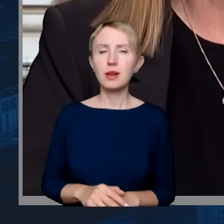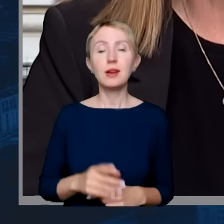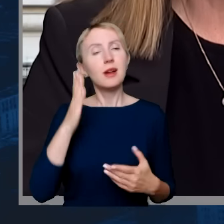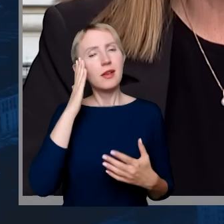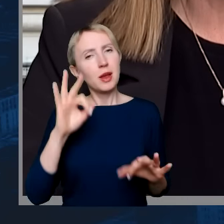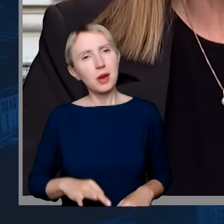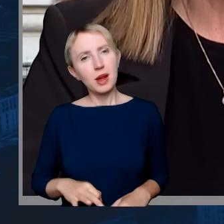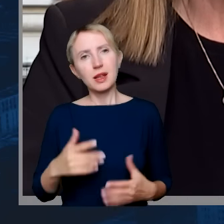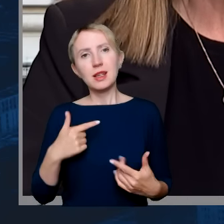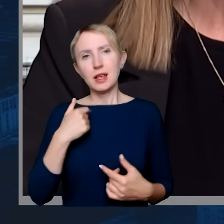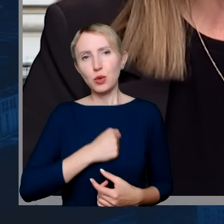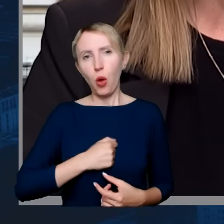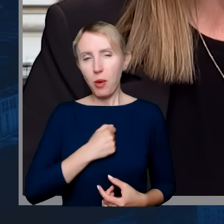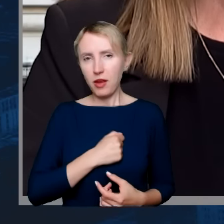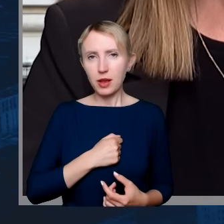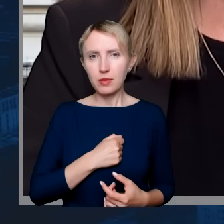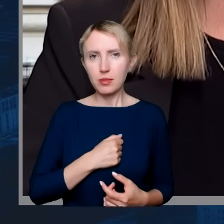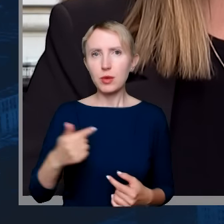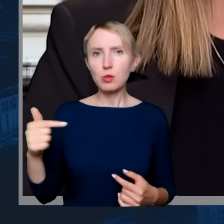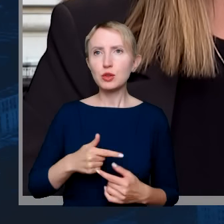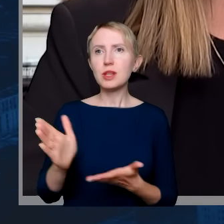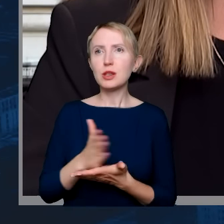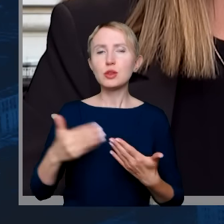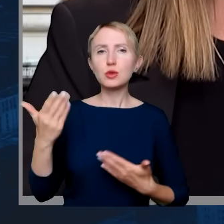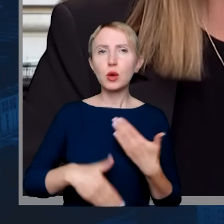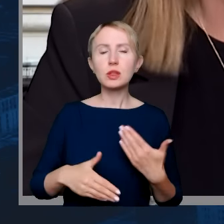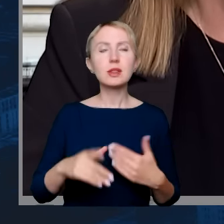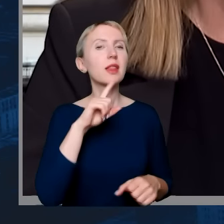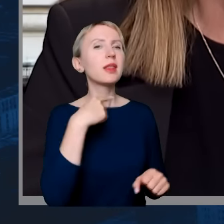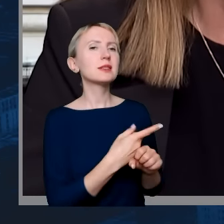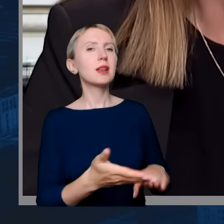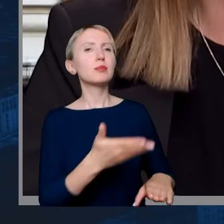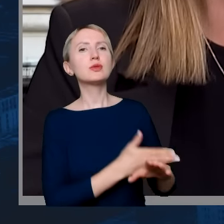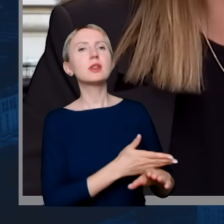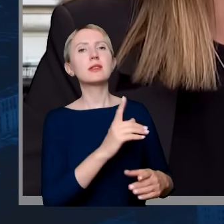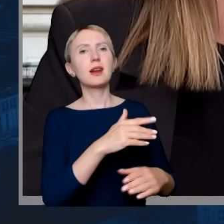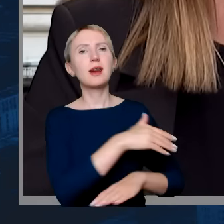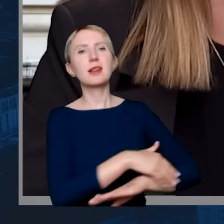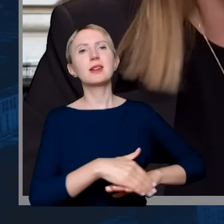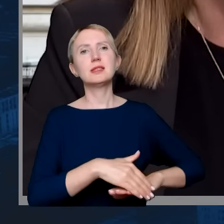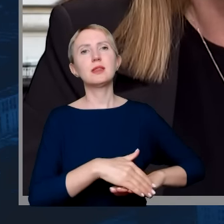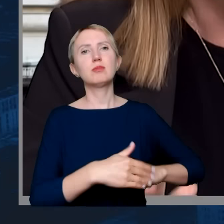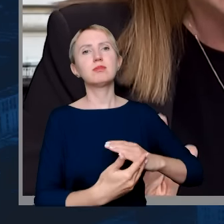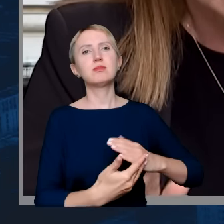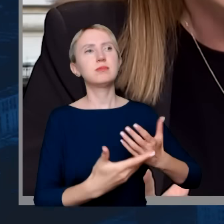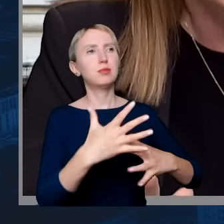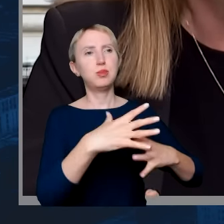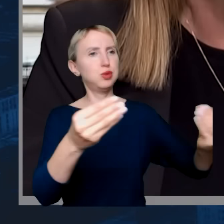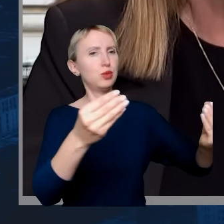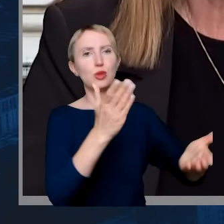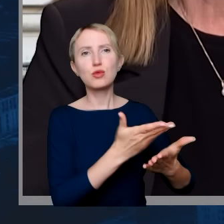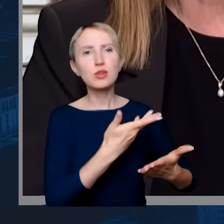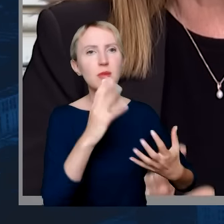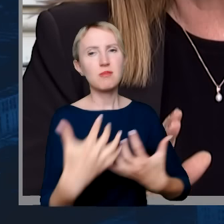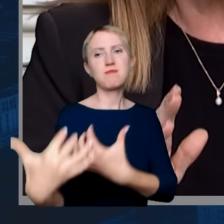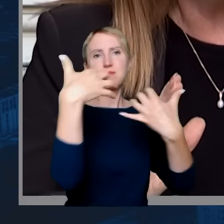się obawiam, musimy już kończyć tą część programu. Zanim ta decyzja zostanie podjęta, to ta granica, tej granicy już po prostu nie będzie. Te hordy wejdą,